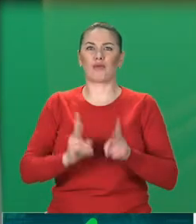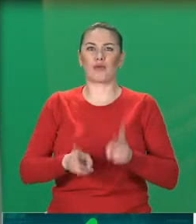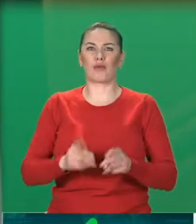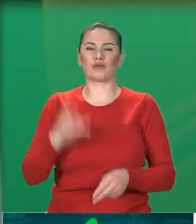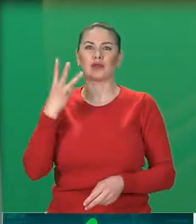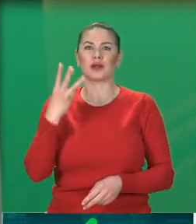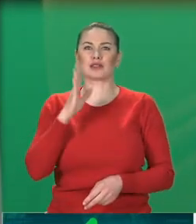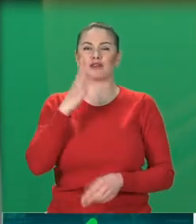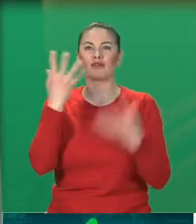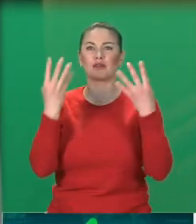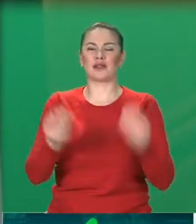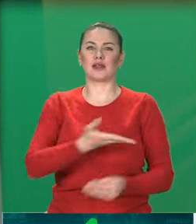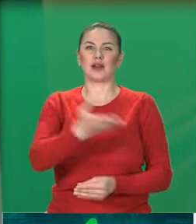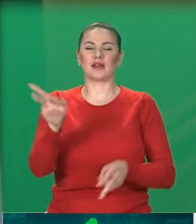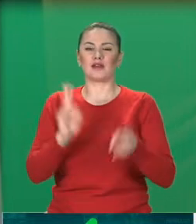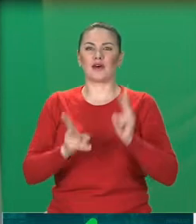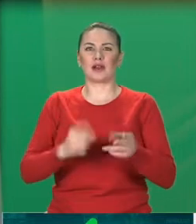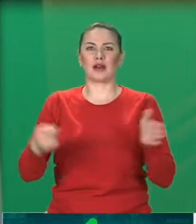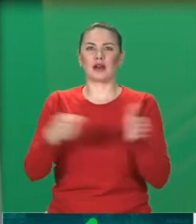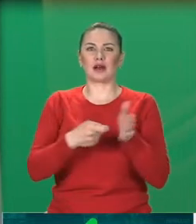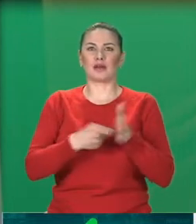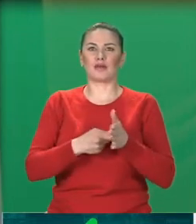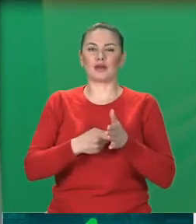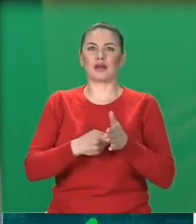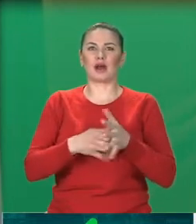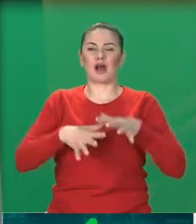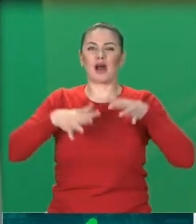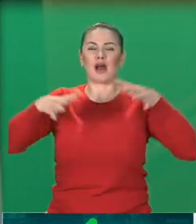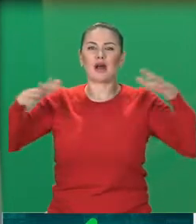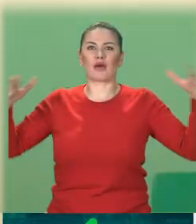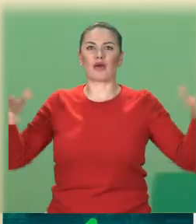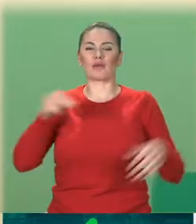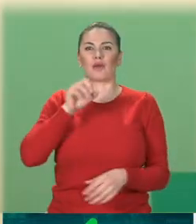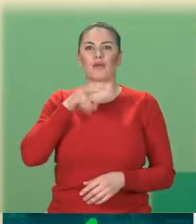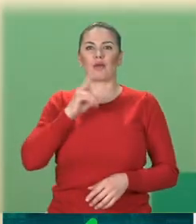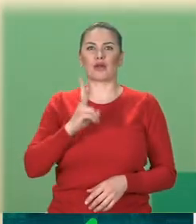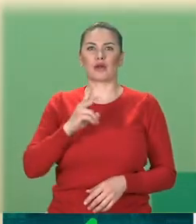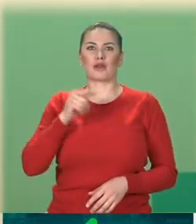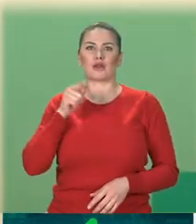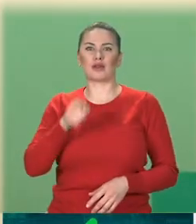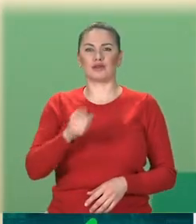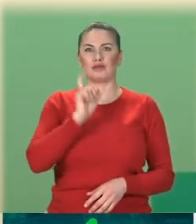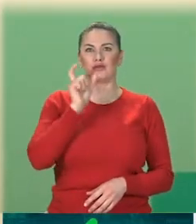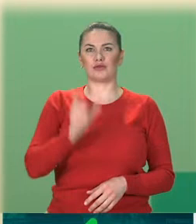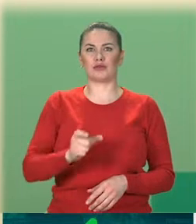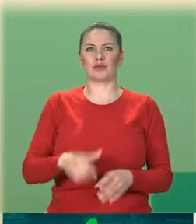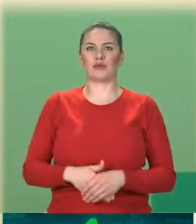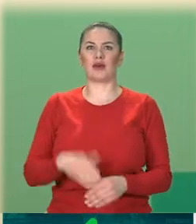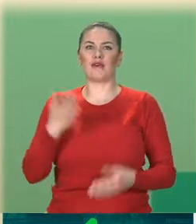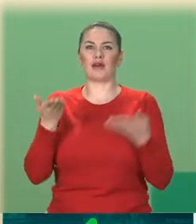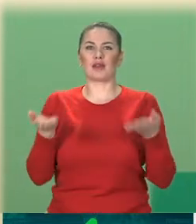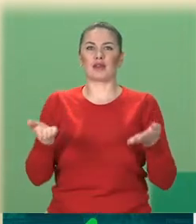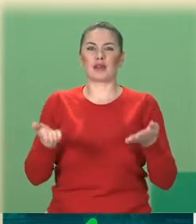То есть 3 раза в день они кормили вот этот огромный полк, 1000 человек. Вот в данном центре находится сейчас